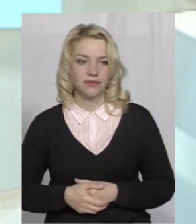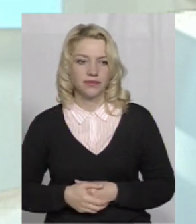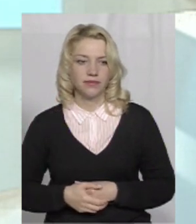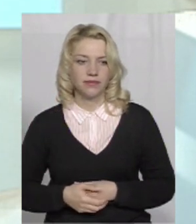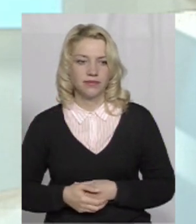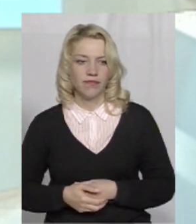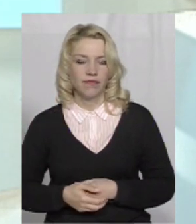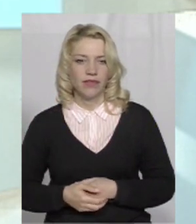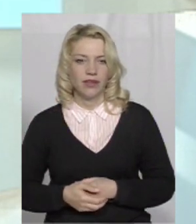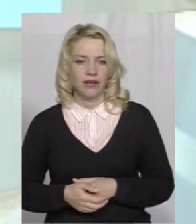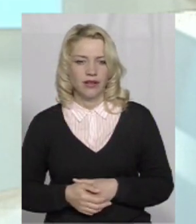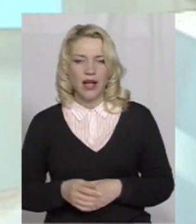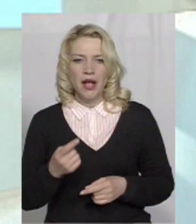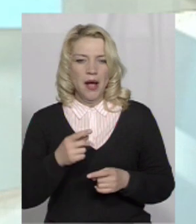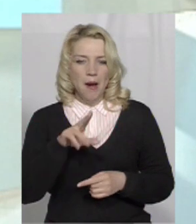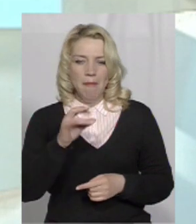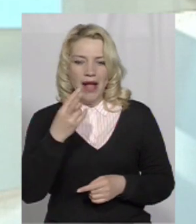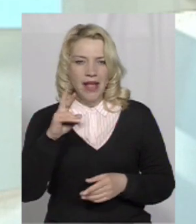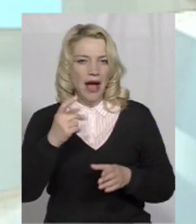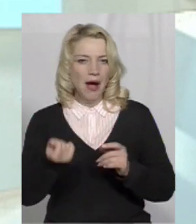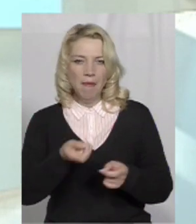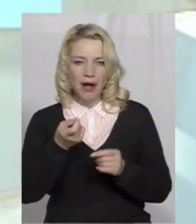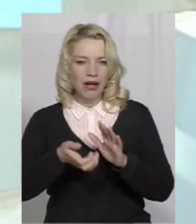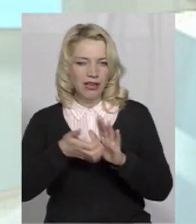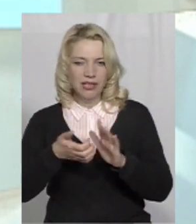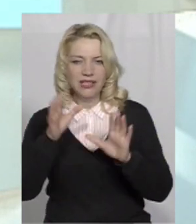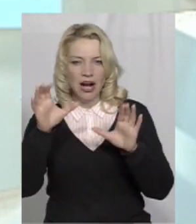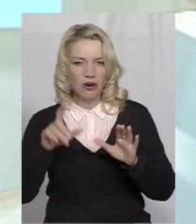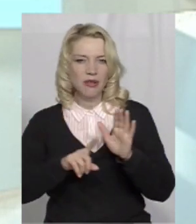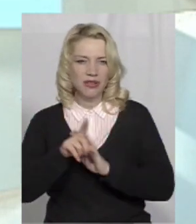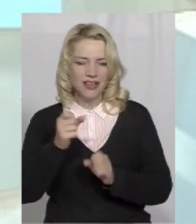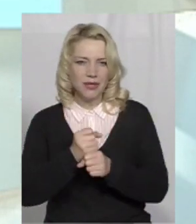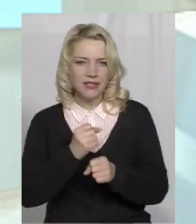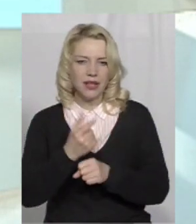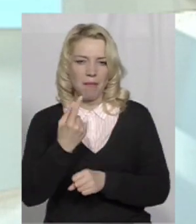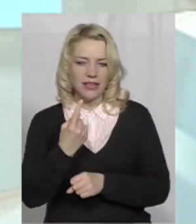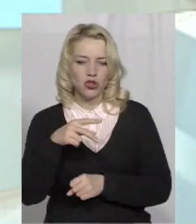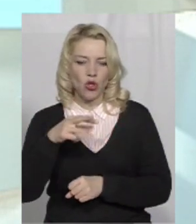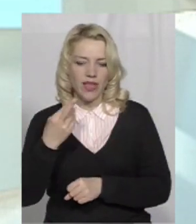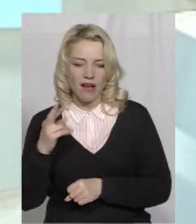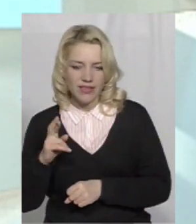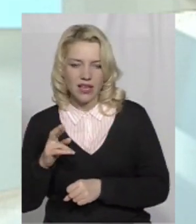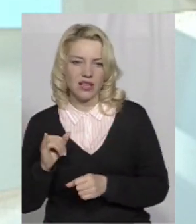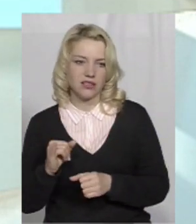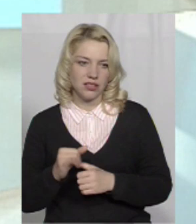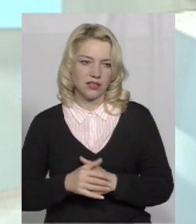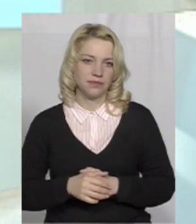не тією пенею не перекриється. Закон у нас набув чинності з 1 травня,